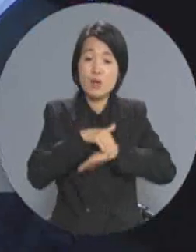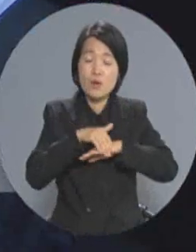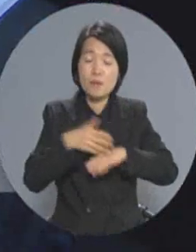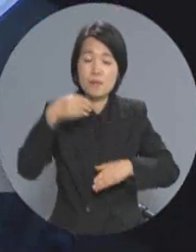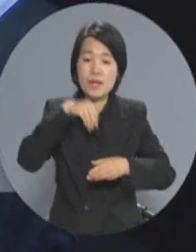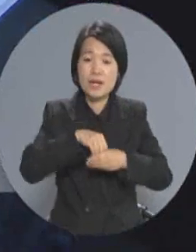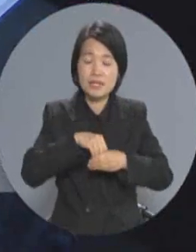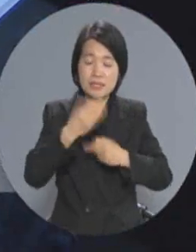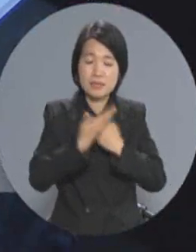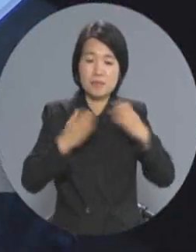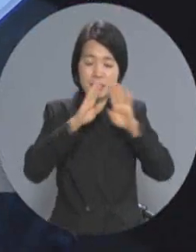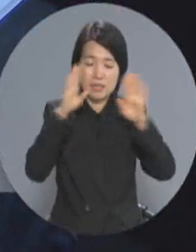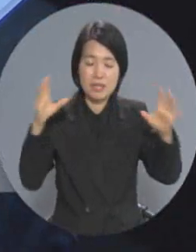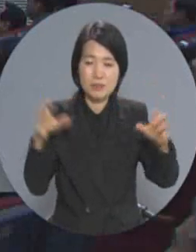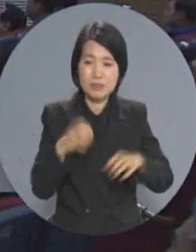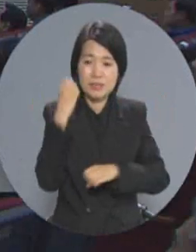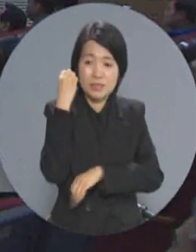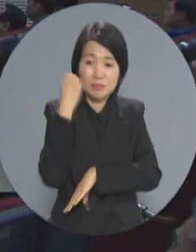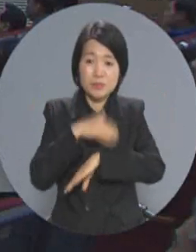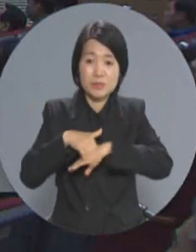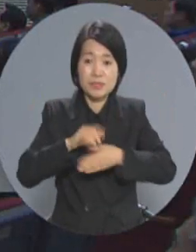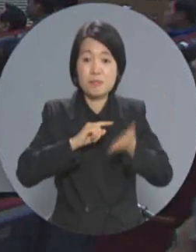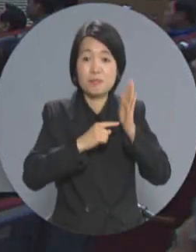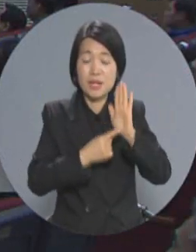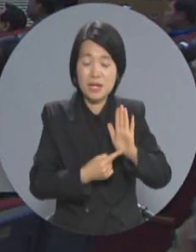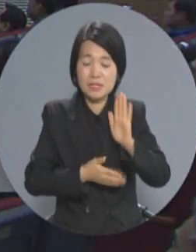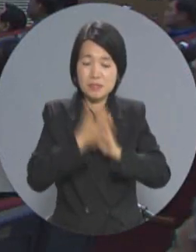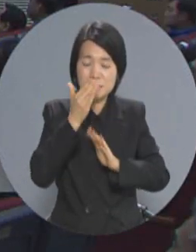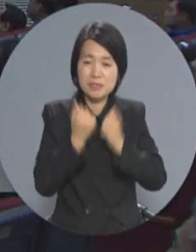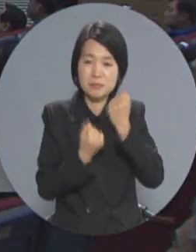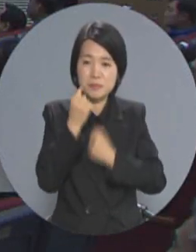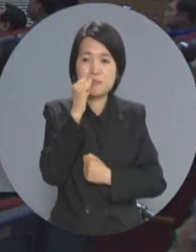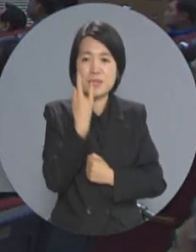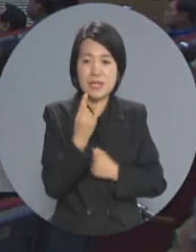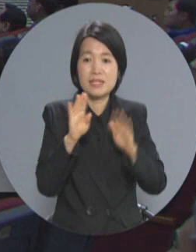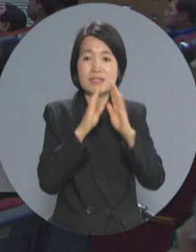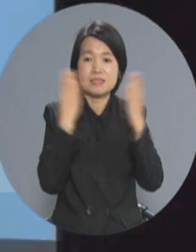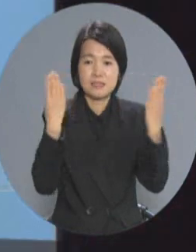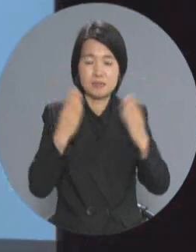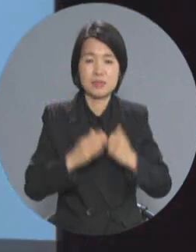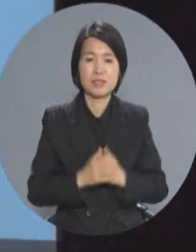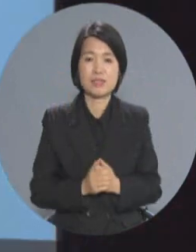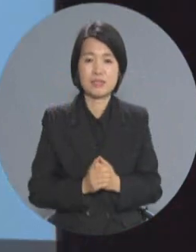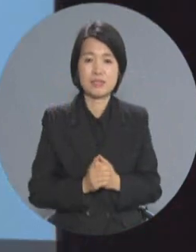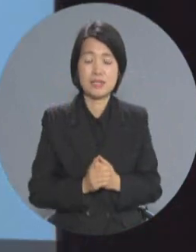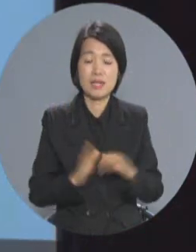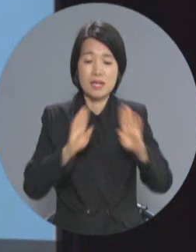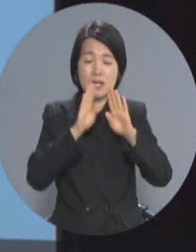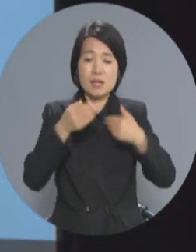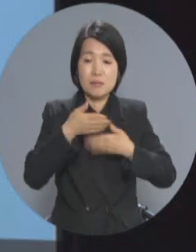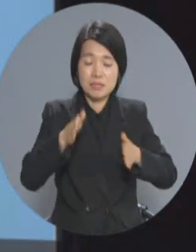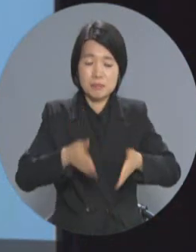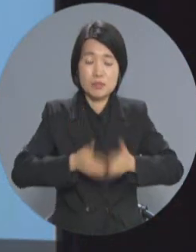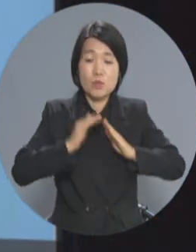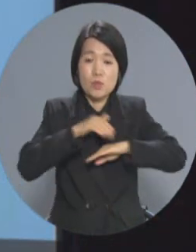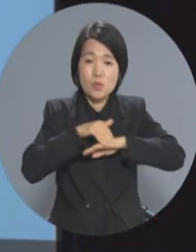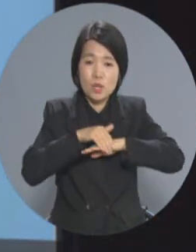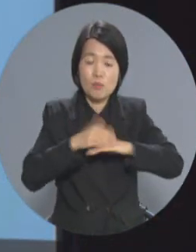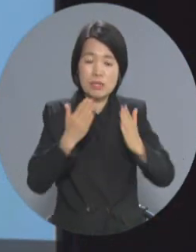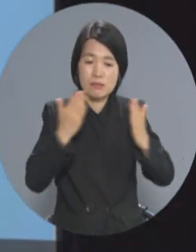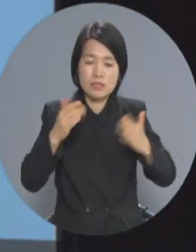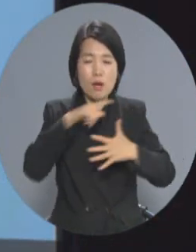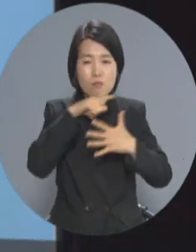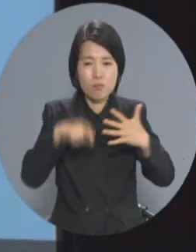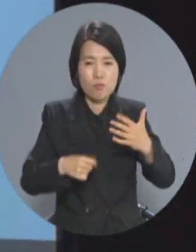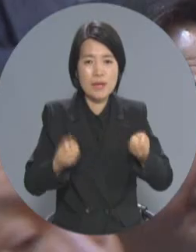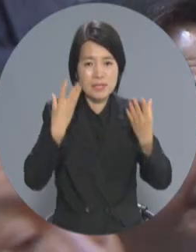담은 선박람회 종합 기본 계획을 공개하고 시민 설명회를 개최했습니다. 박람회장 조성 계획부터 전시